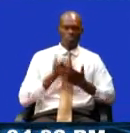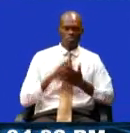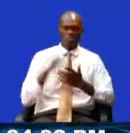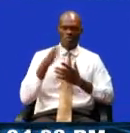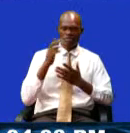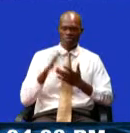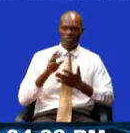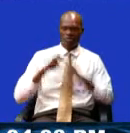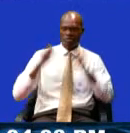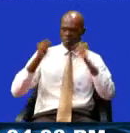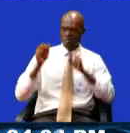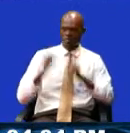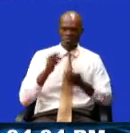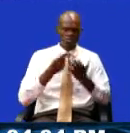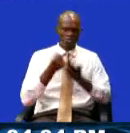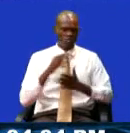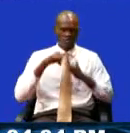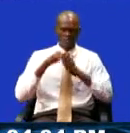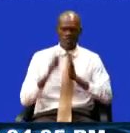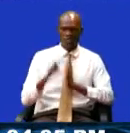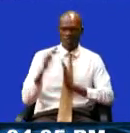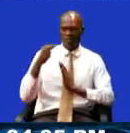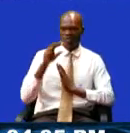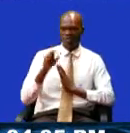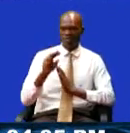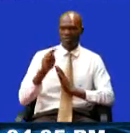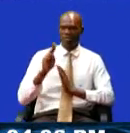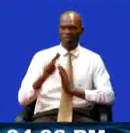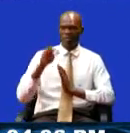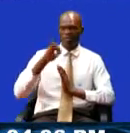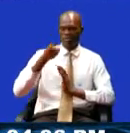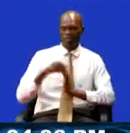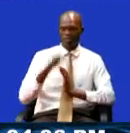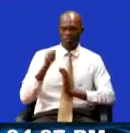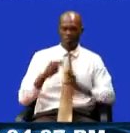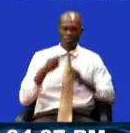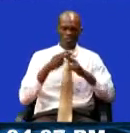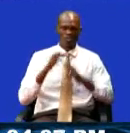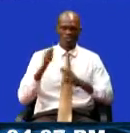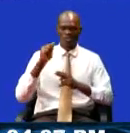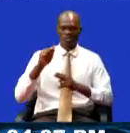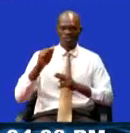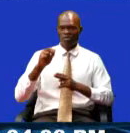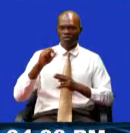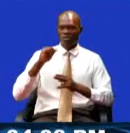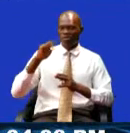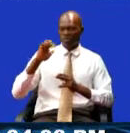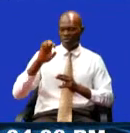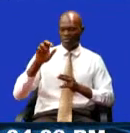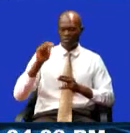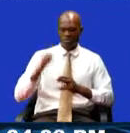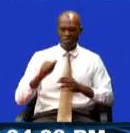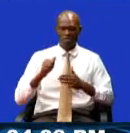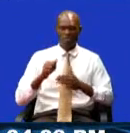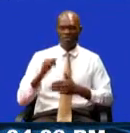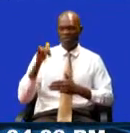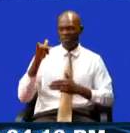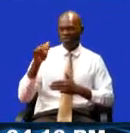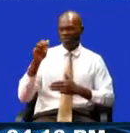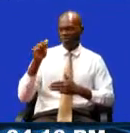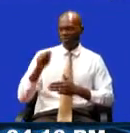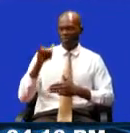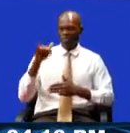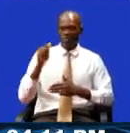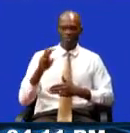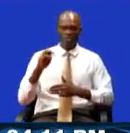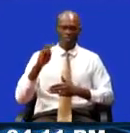uwezo fund sub county maugunja e county masiaya migosi ainea ayamba neo kuni Girube prario gabiri okum